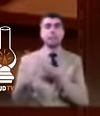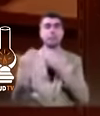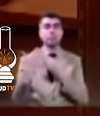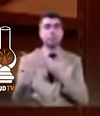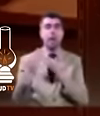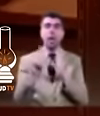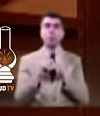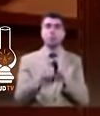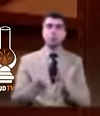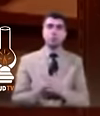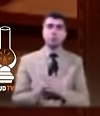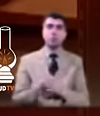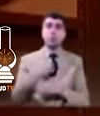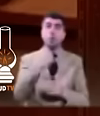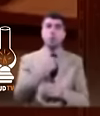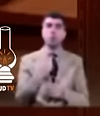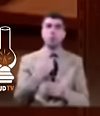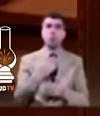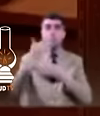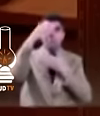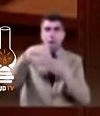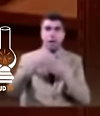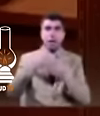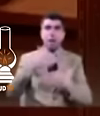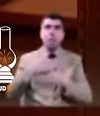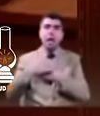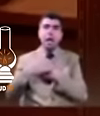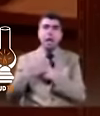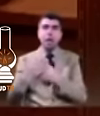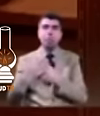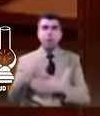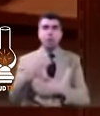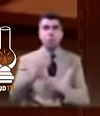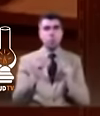المغاربة العقلية ديالنا أقرب للأنجلو ساكسونية بصراحة.